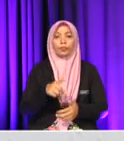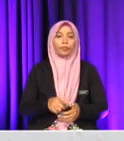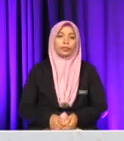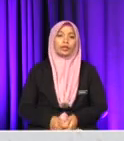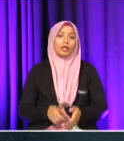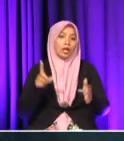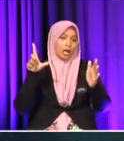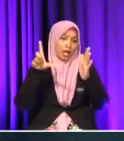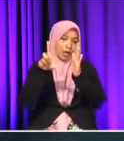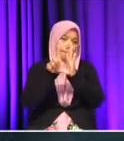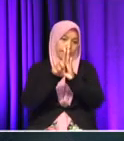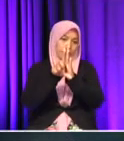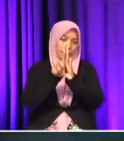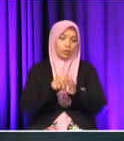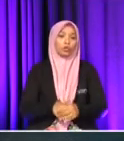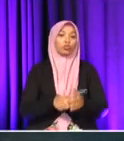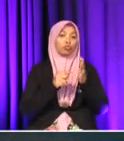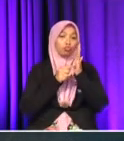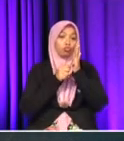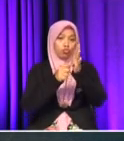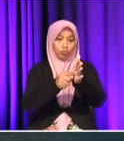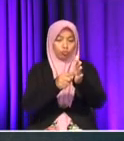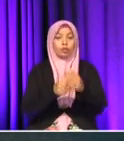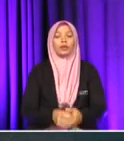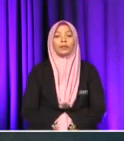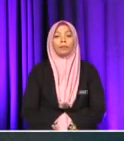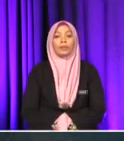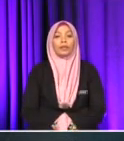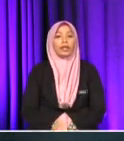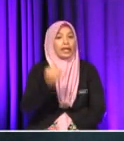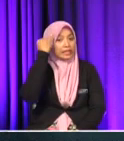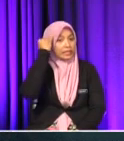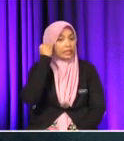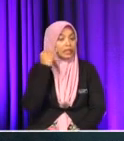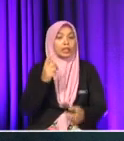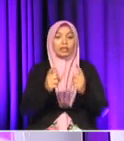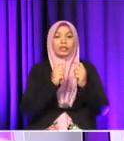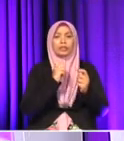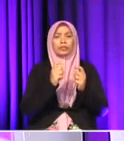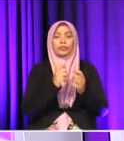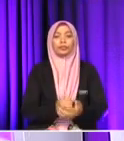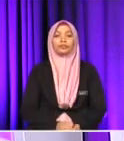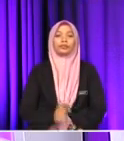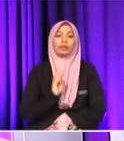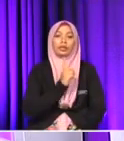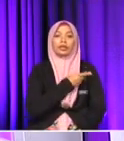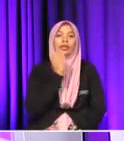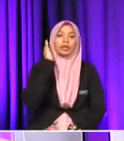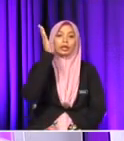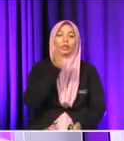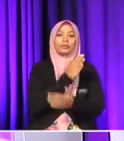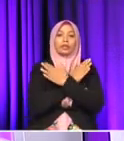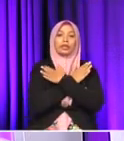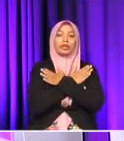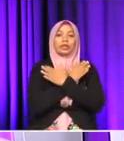akan kupas Apakah proses dalam pengolahan IG masing-masing mereka bentuk logo Baik saya sangat menarik dan kita akan melihat sebentar sekarang